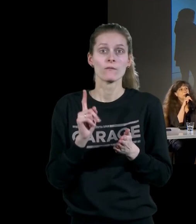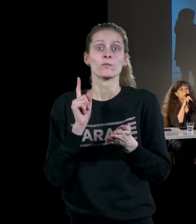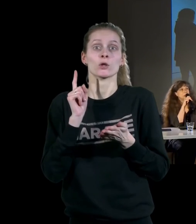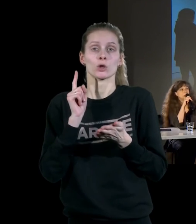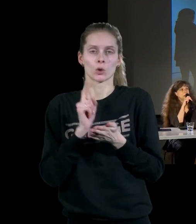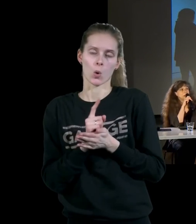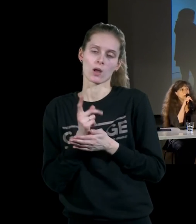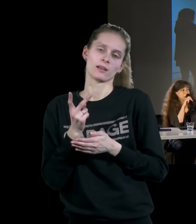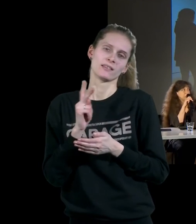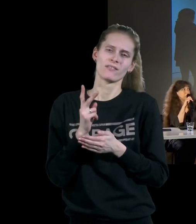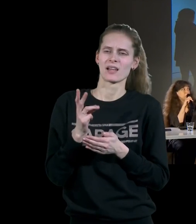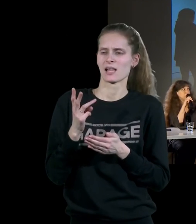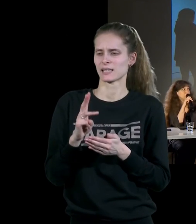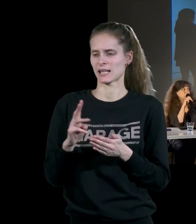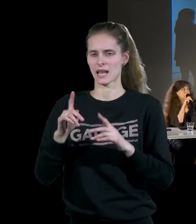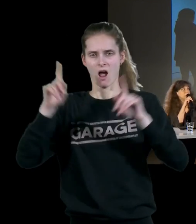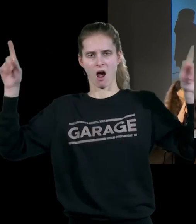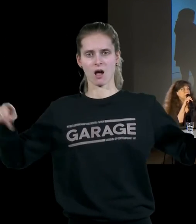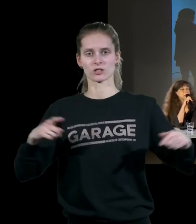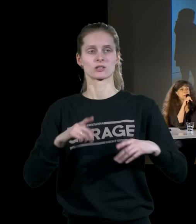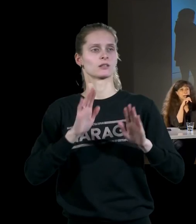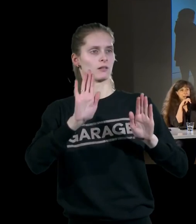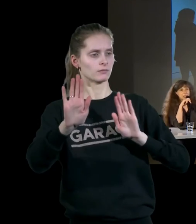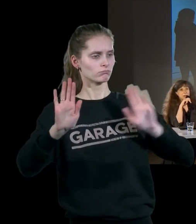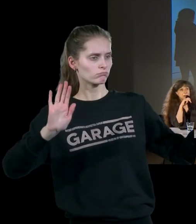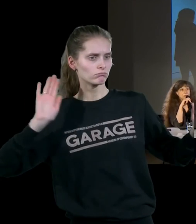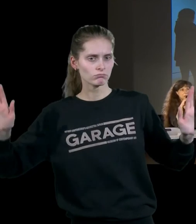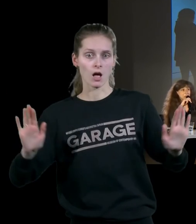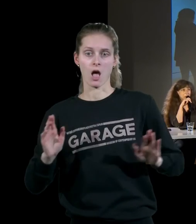2-3 работы, вот из человек должен приезжать и